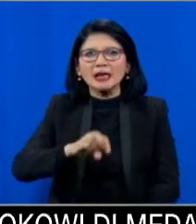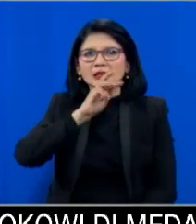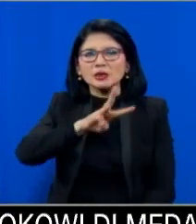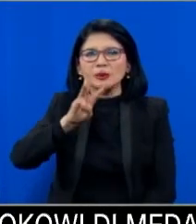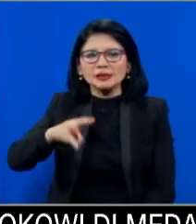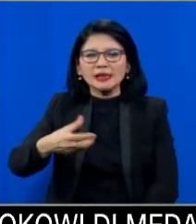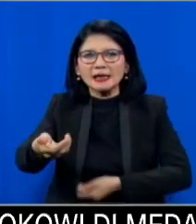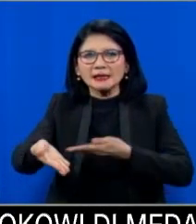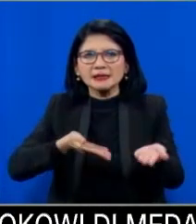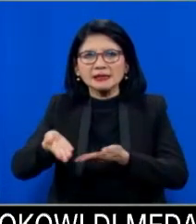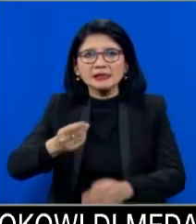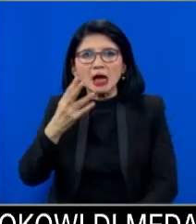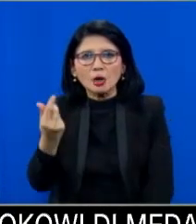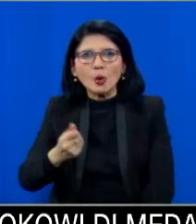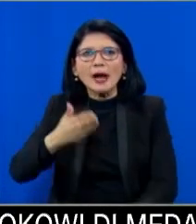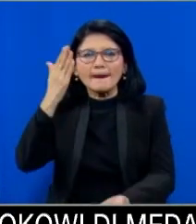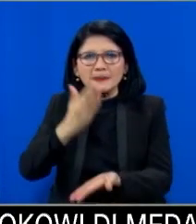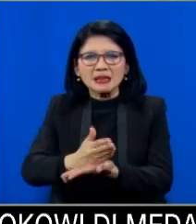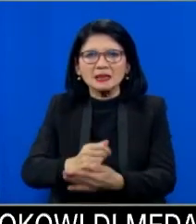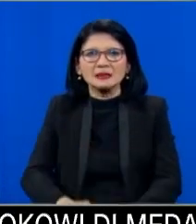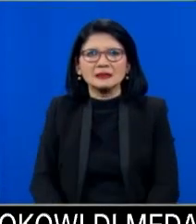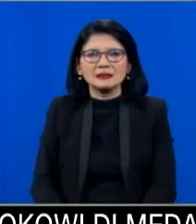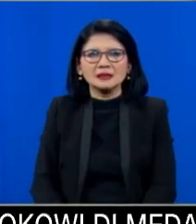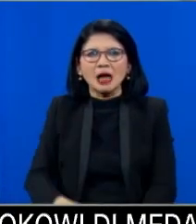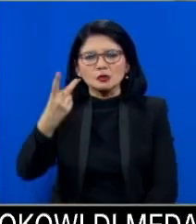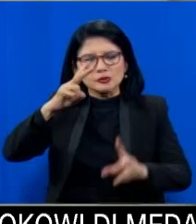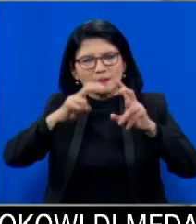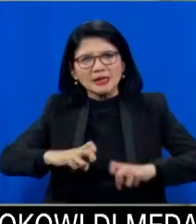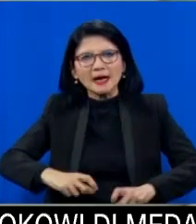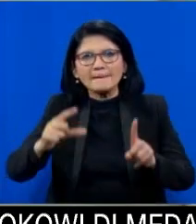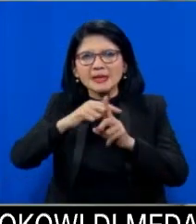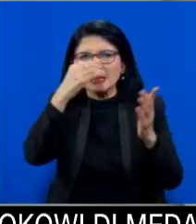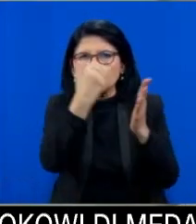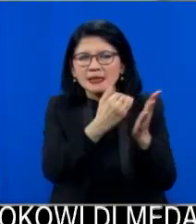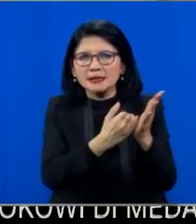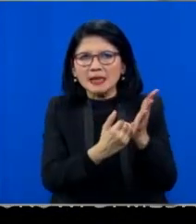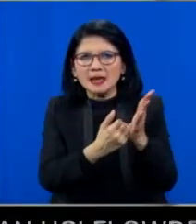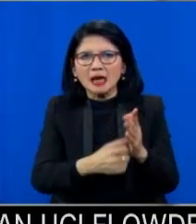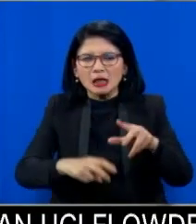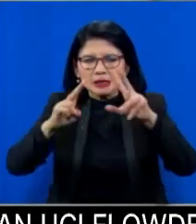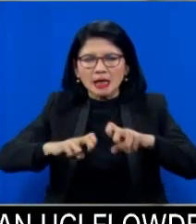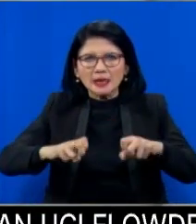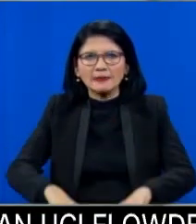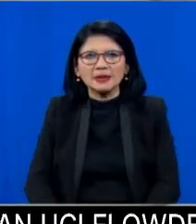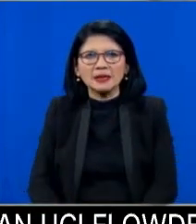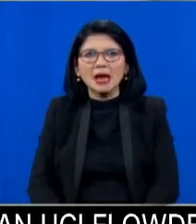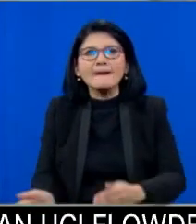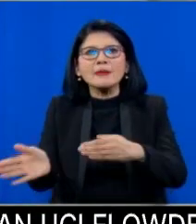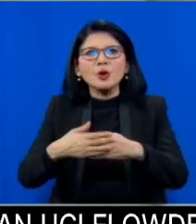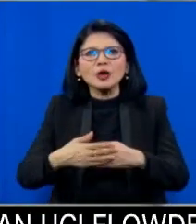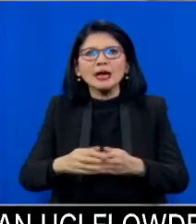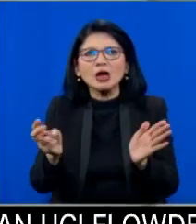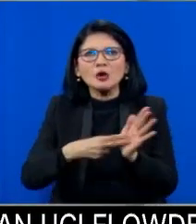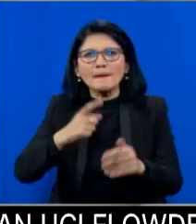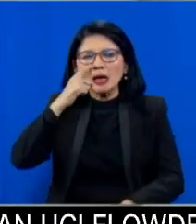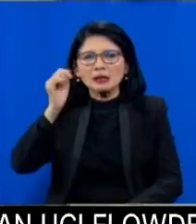jasa keuangan telah dihentikan. Pihaknya masih terus mendalami data-data dari jasa penyedia keuangan. Pemblokiran ini merupakan tindak lanjut